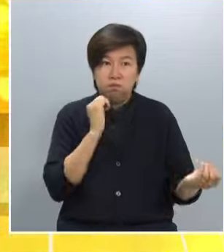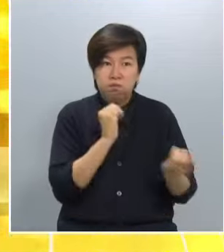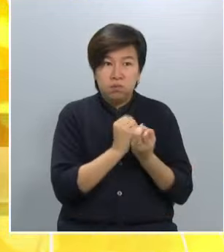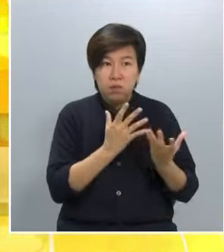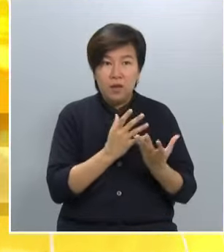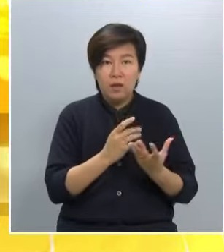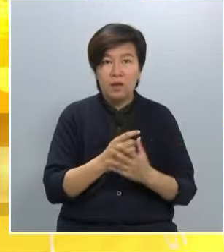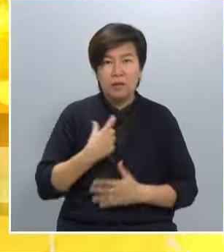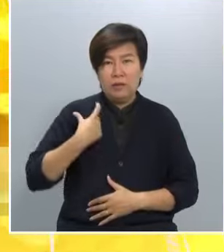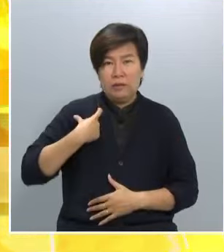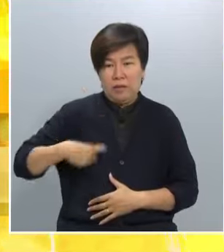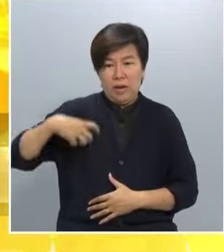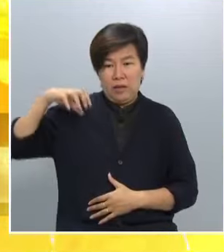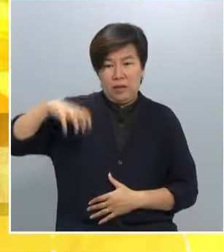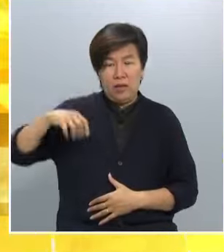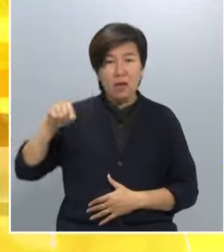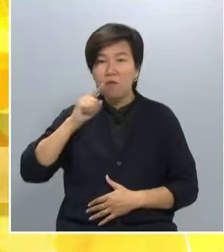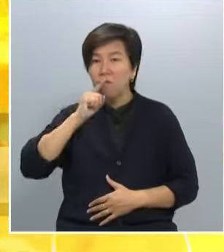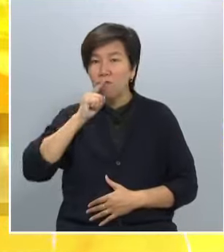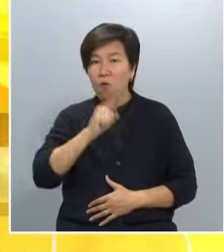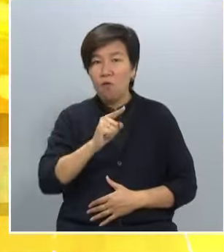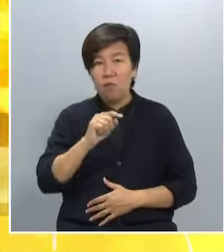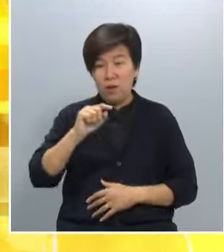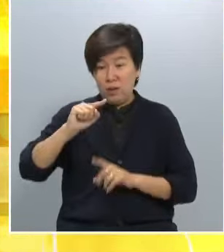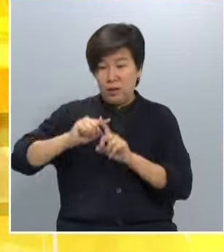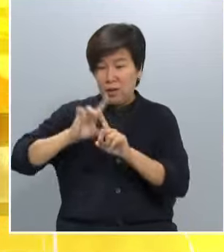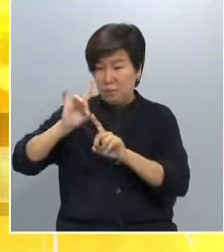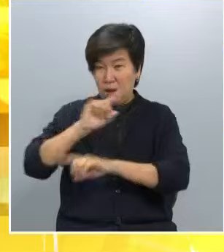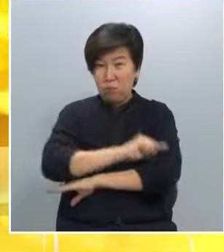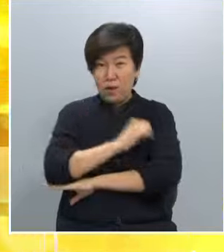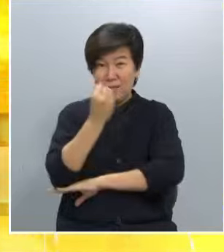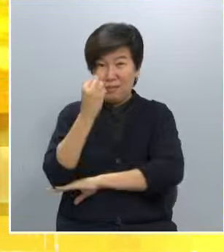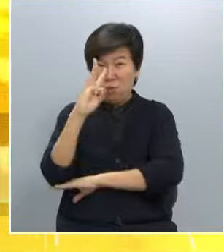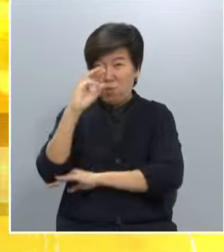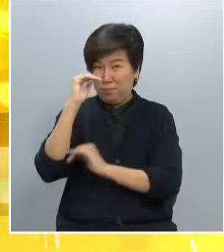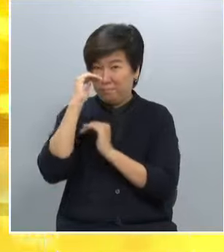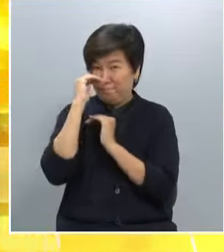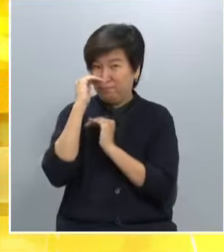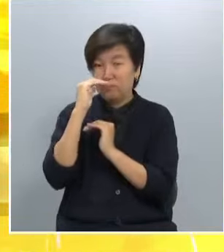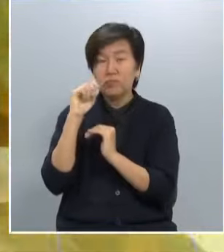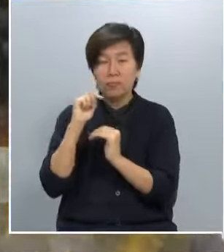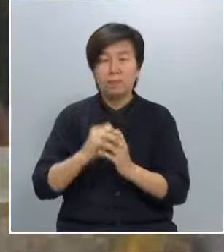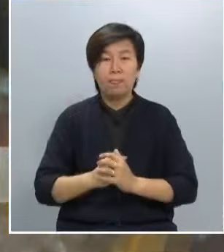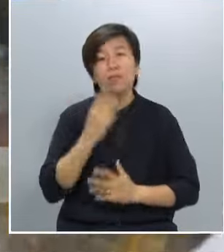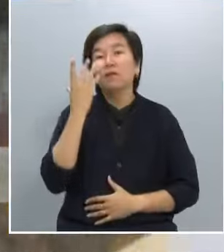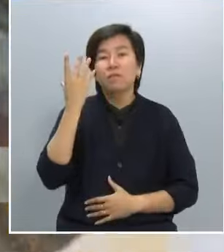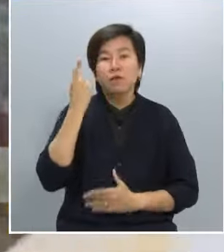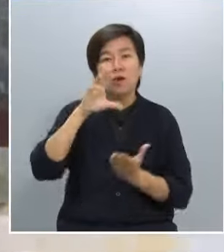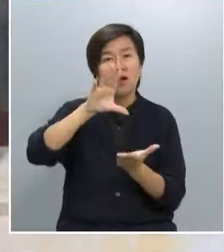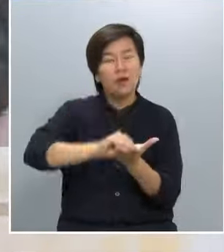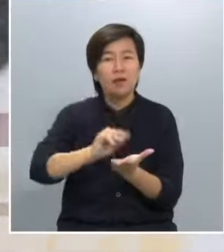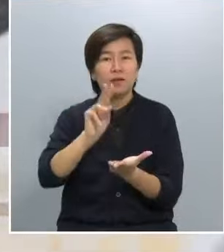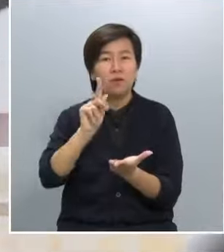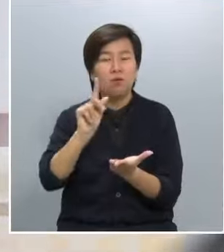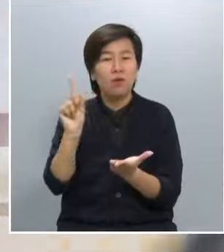เคคาดกันว่าจะฟ้องร้อง 16สิงหาคมที่จะถึงนี้ไม่เกินอ่ะทั้งนี้ทั้งนั้นเมื่อวานนี้มีข้อมูล